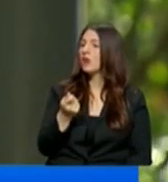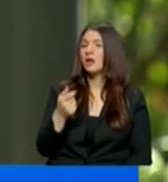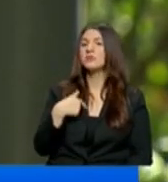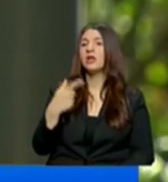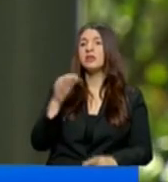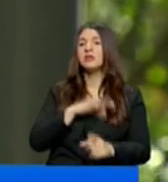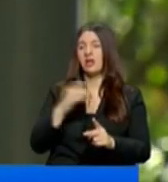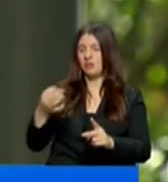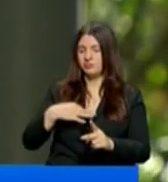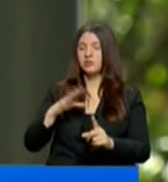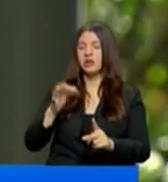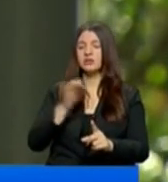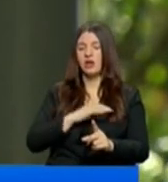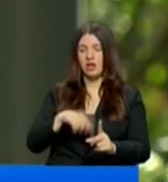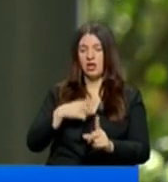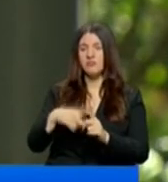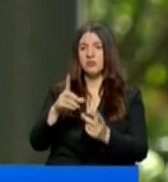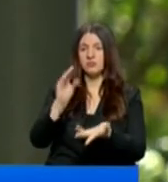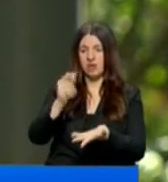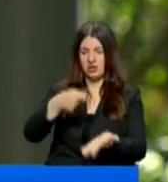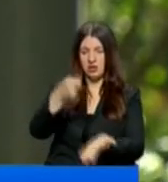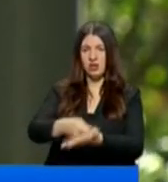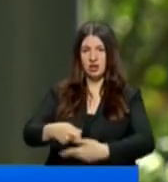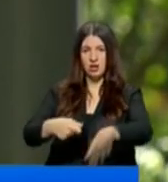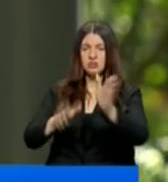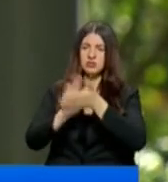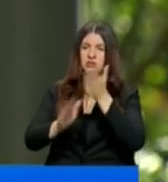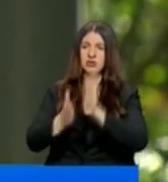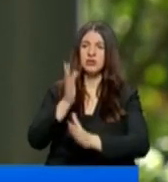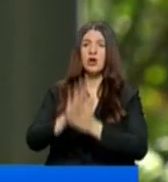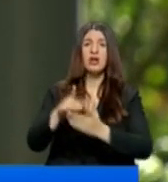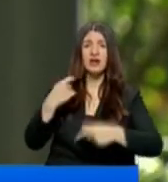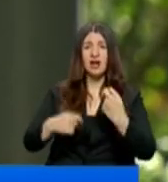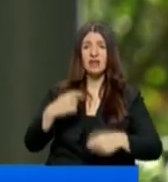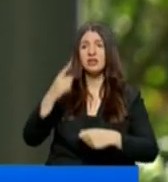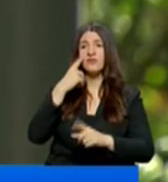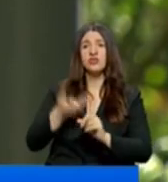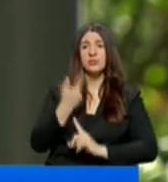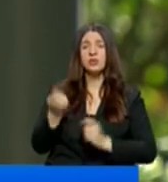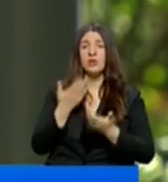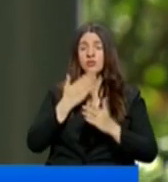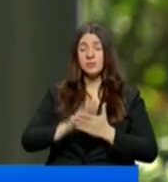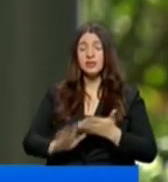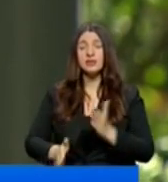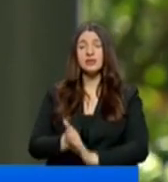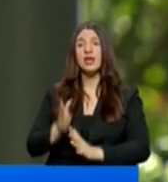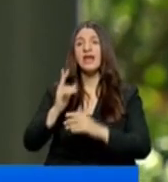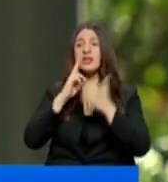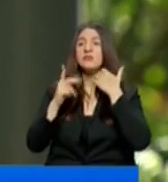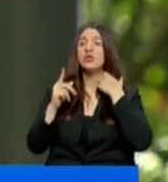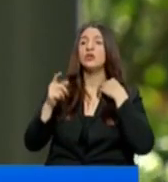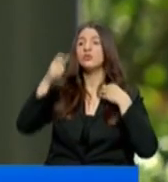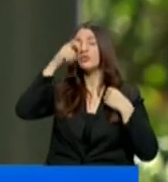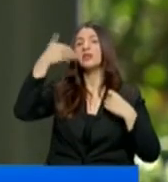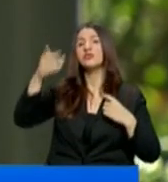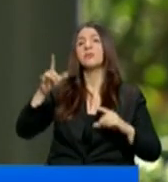kar marjını bildirecek, karını ilave edecek, al palanı git diyeceğiz kardeşim. Öyle garanti, öyle devleti soyma işi yok. Efendim işte yurt